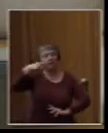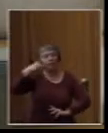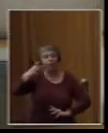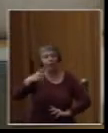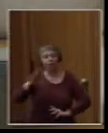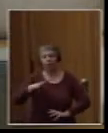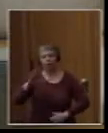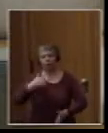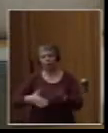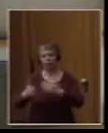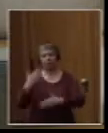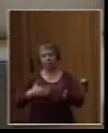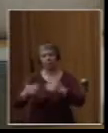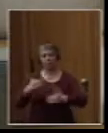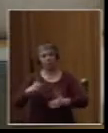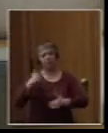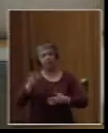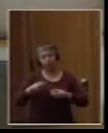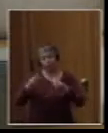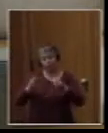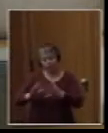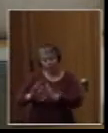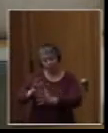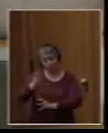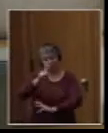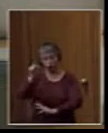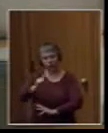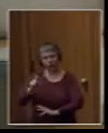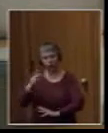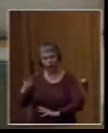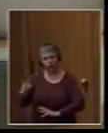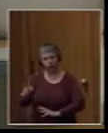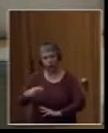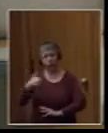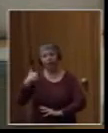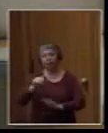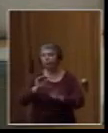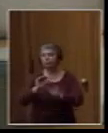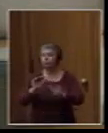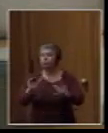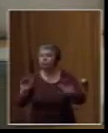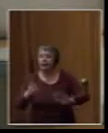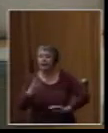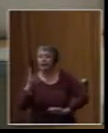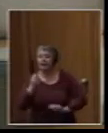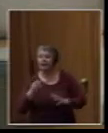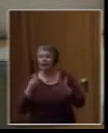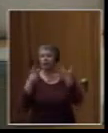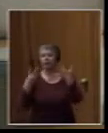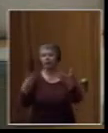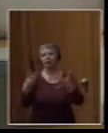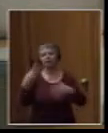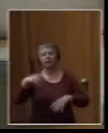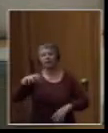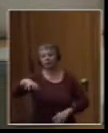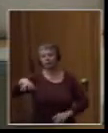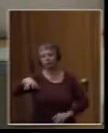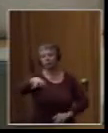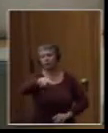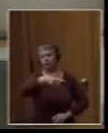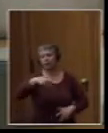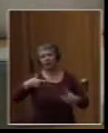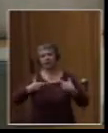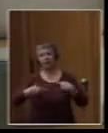κοινωνία, βελτιώνοντας τη ζωή τους και προτρέποντας τα 47 κράτη-μέλη όπως το υιοθετήσουν. Και σε αυτό το